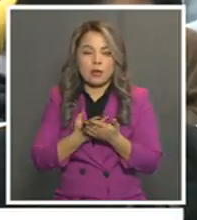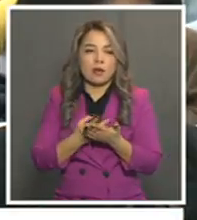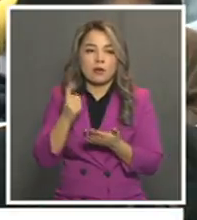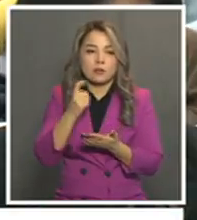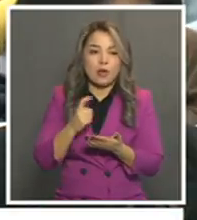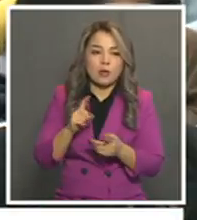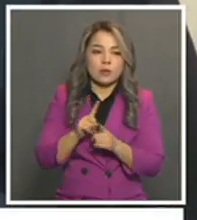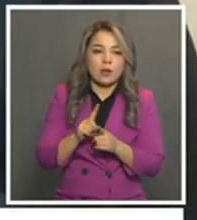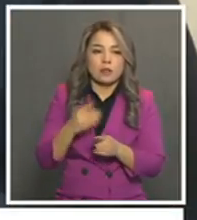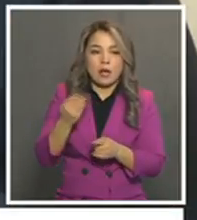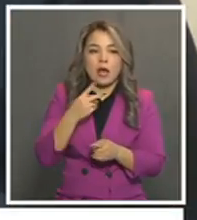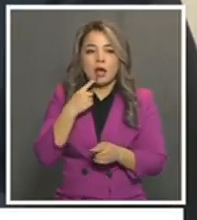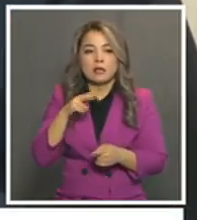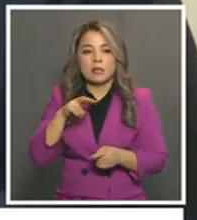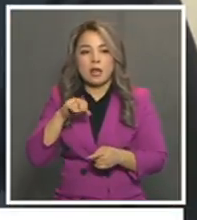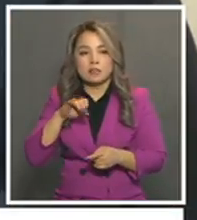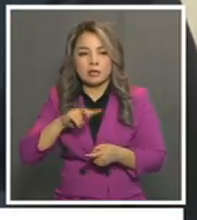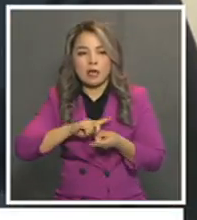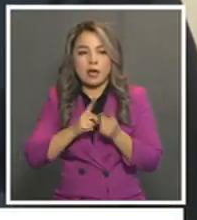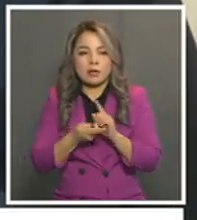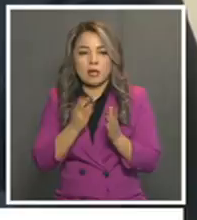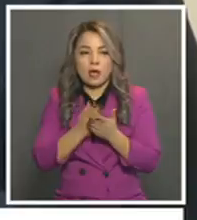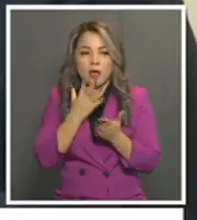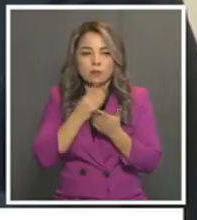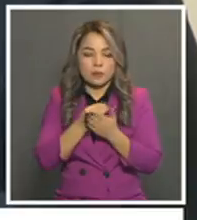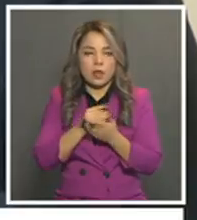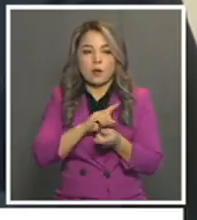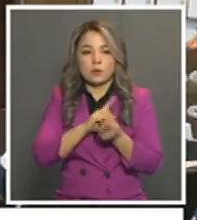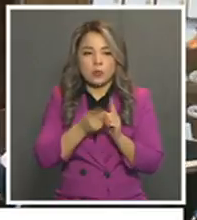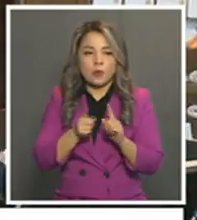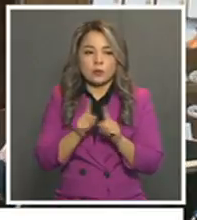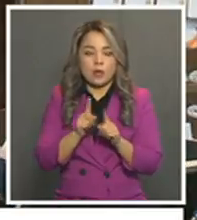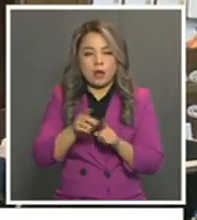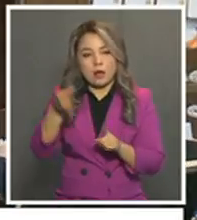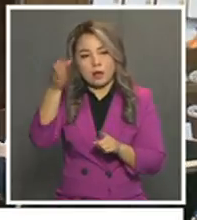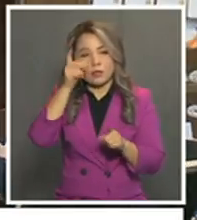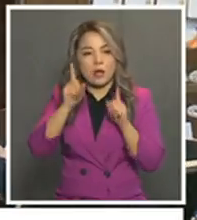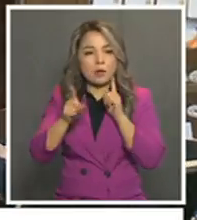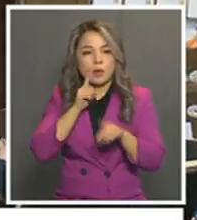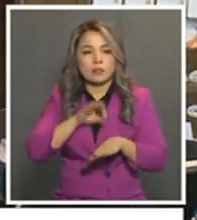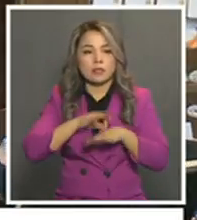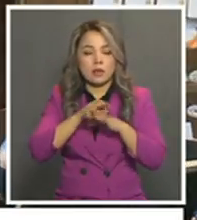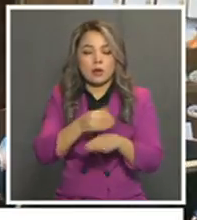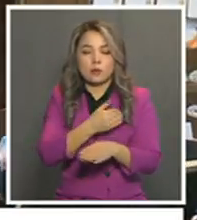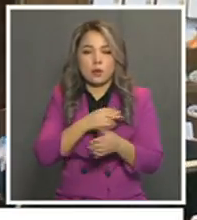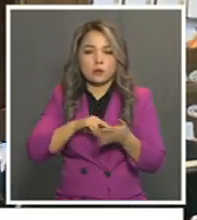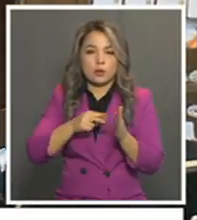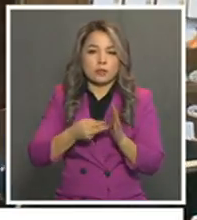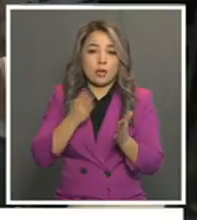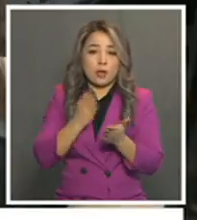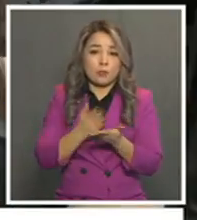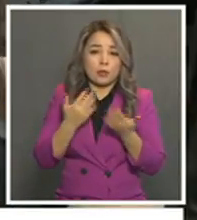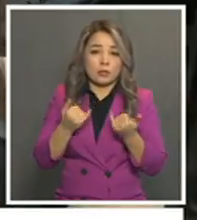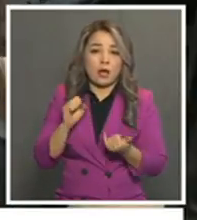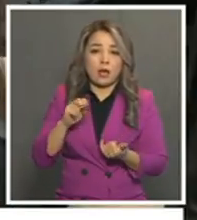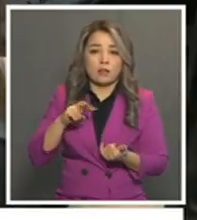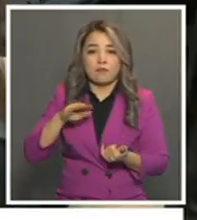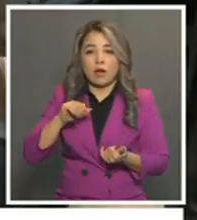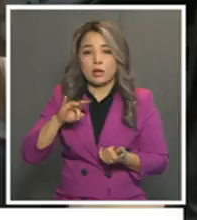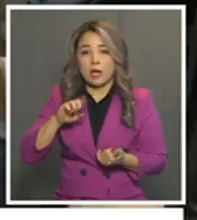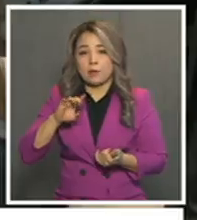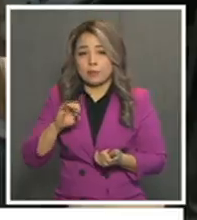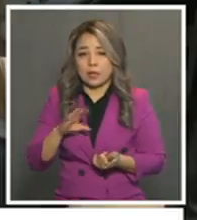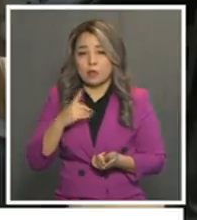зерделеу, латын әрпіне көшу мәселесіне қатысты ғылыми бас қосулар өткізу жоспарланып отыр. Сондай-ақ